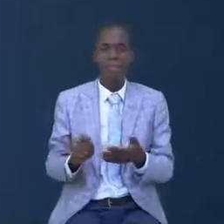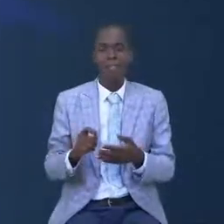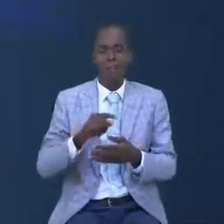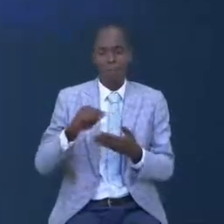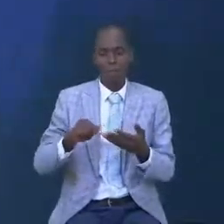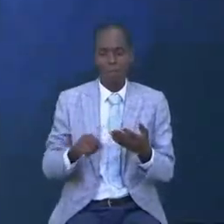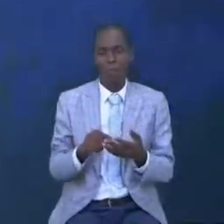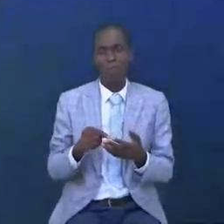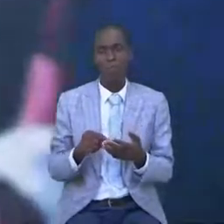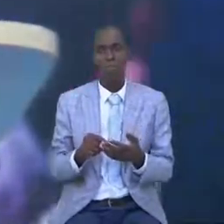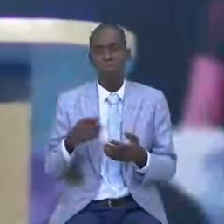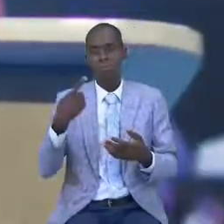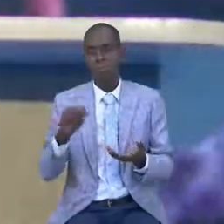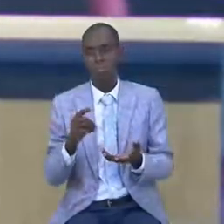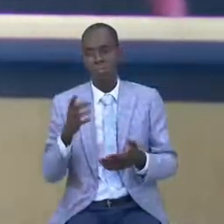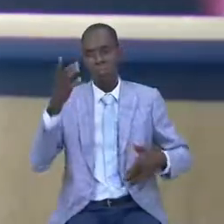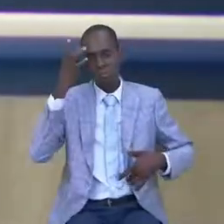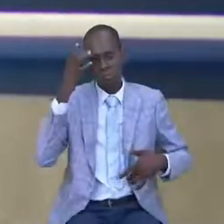Tout ce qui a été écrit